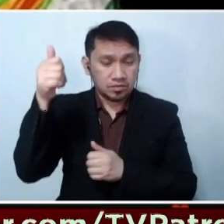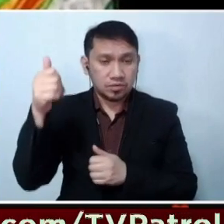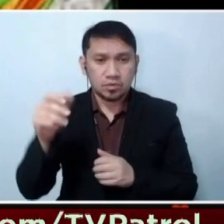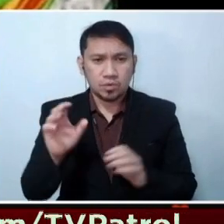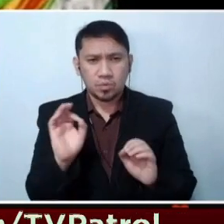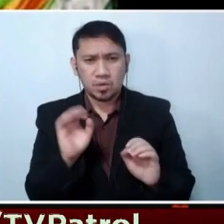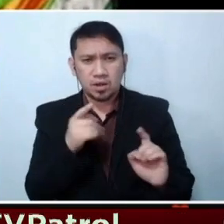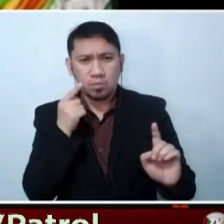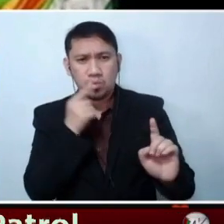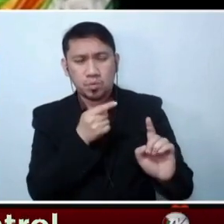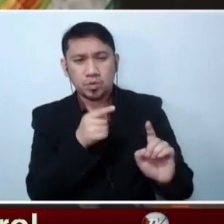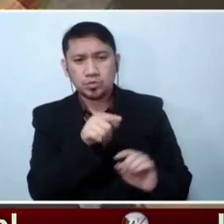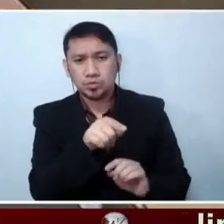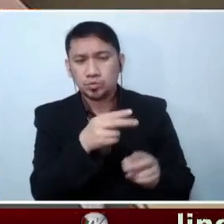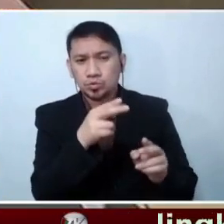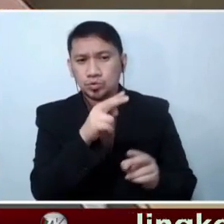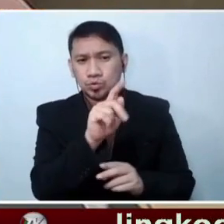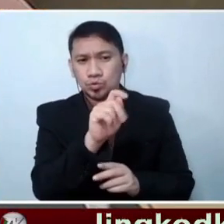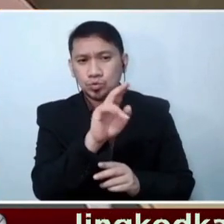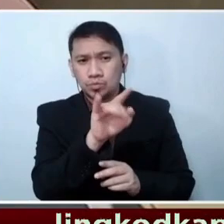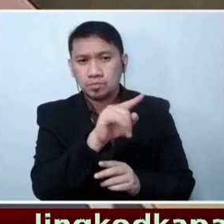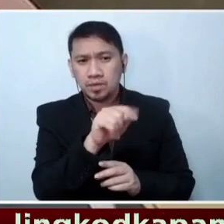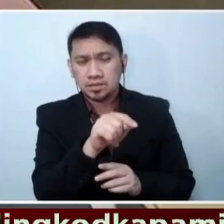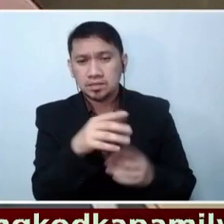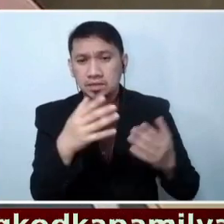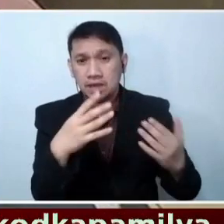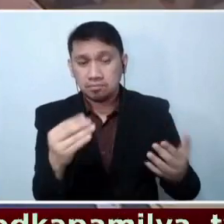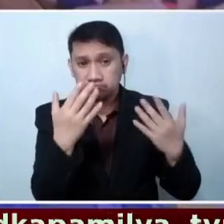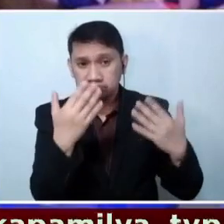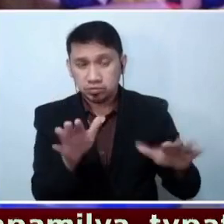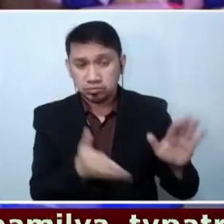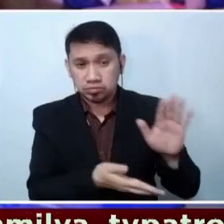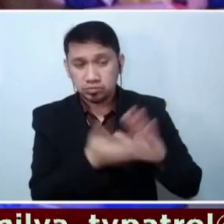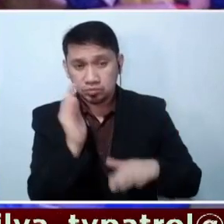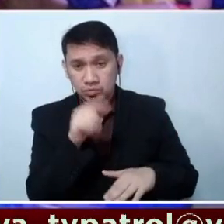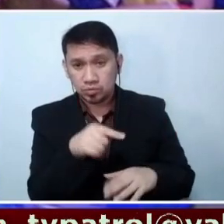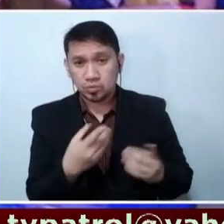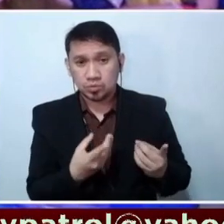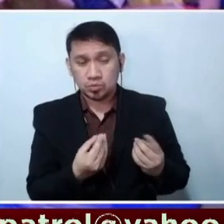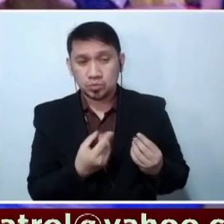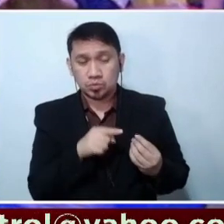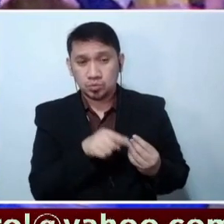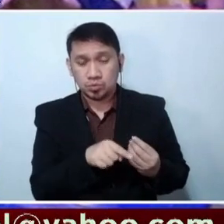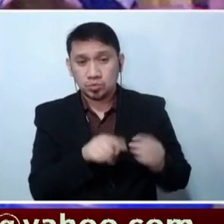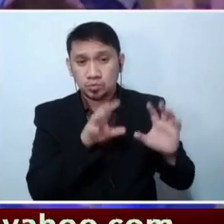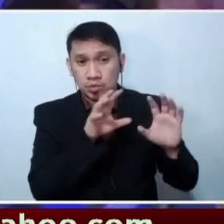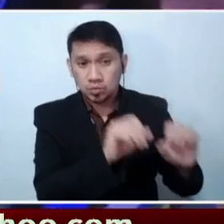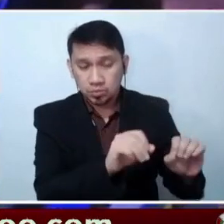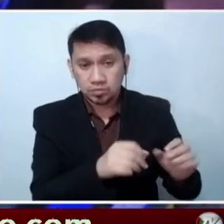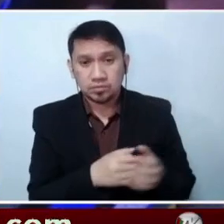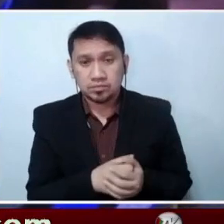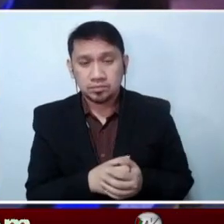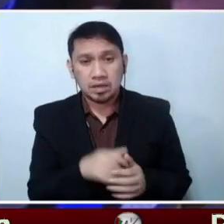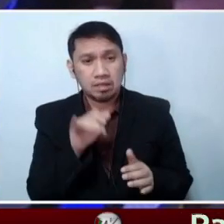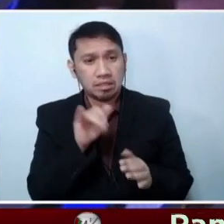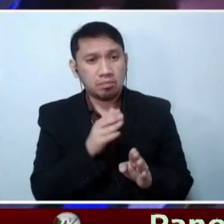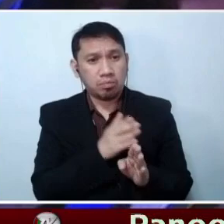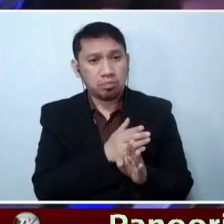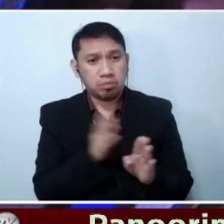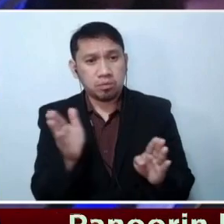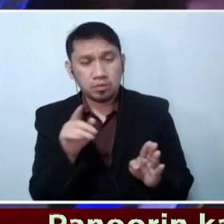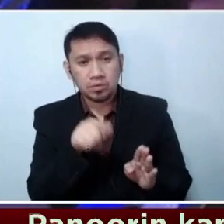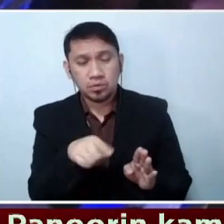target ng operasyon si Tupas at nakaalis na umano ito bago pa ang isinagawang operasyon. Taliwas ito sa sinabi ng